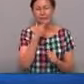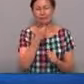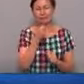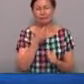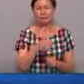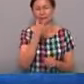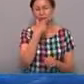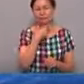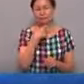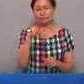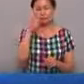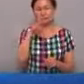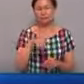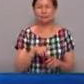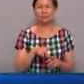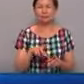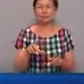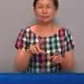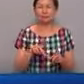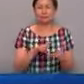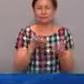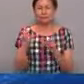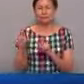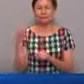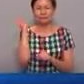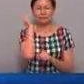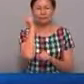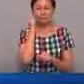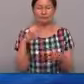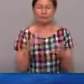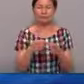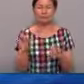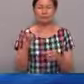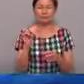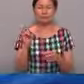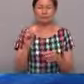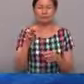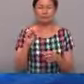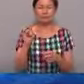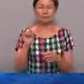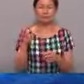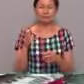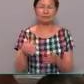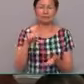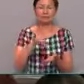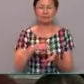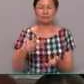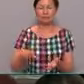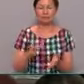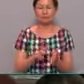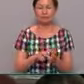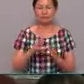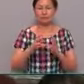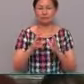ждет поездка в Москву для участия в международном конкурсе «Топ Интернешнл», где будут представлены 38 стран. Еще два